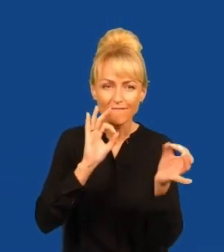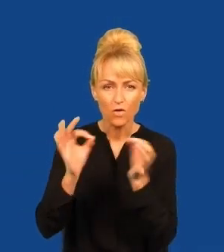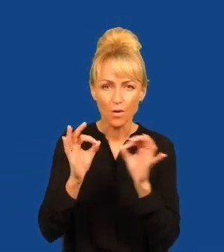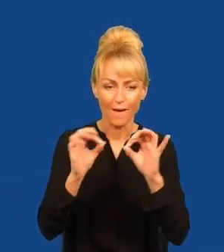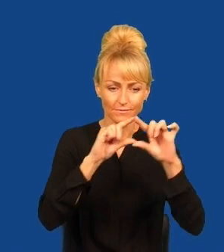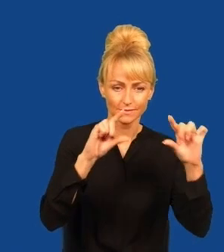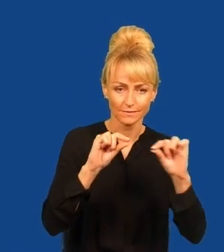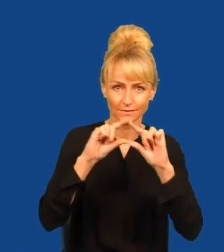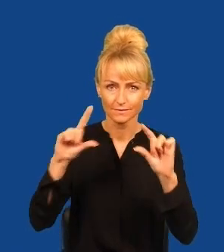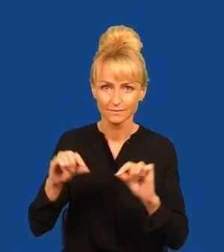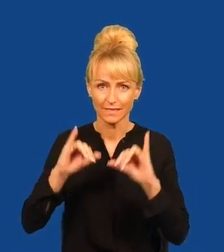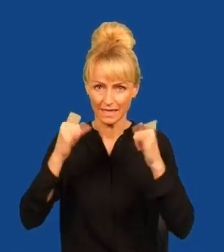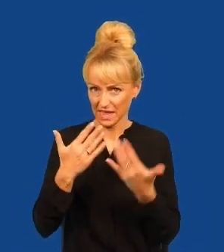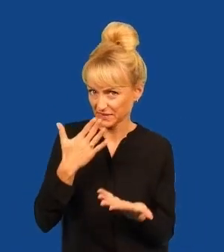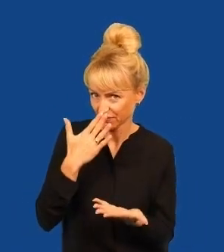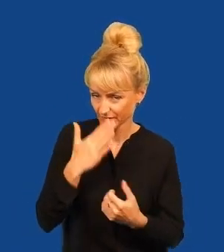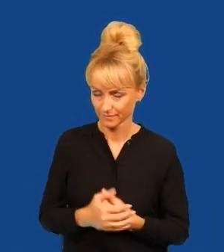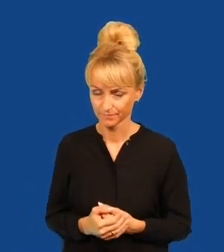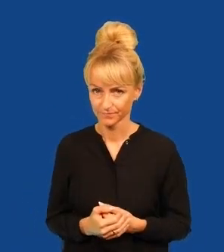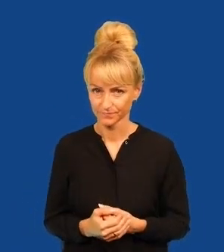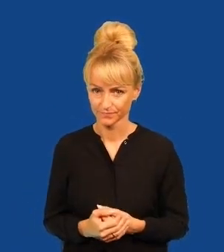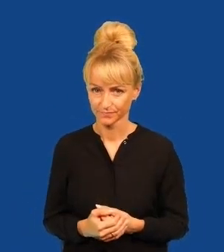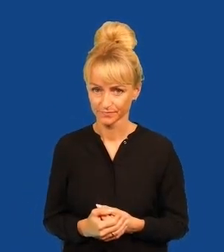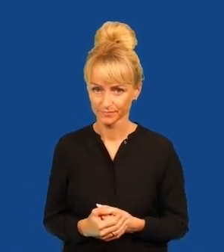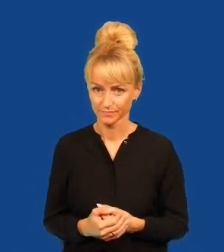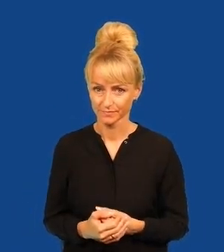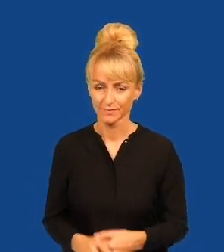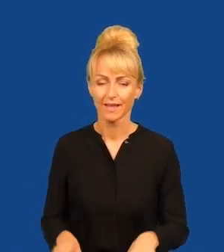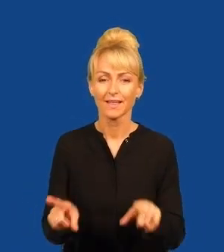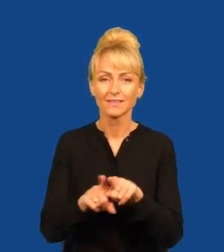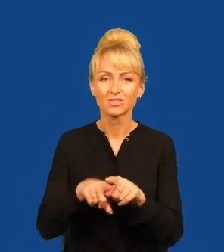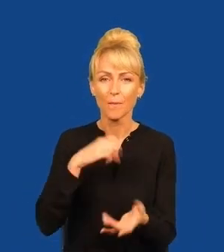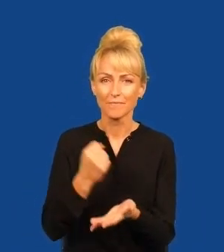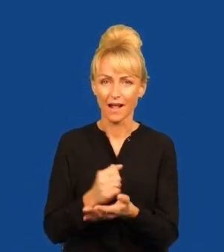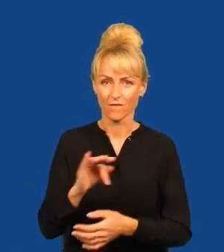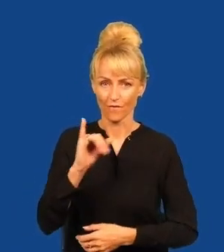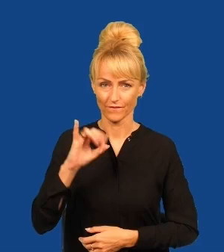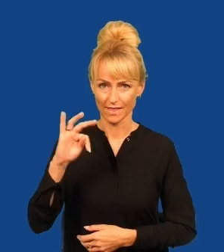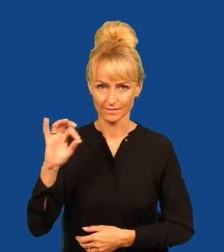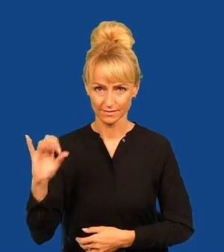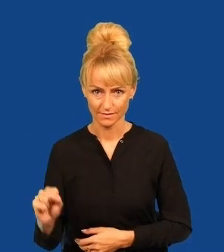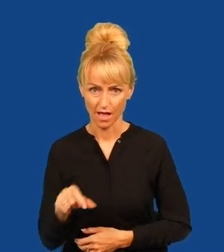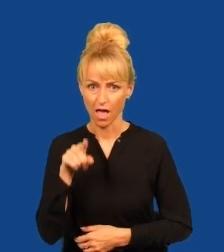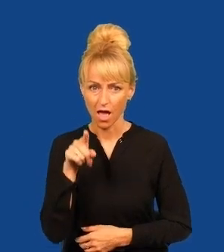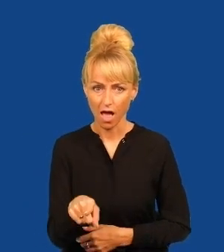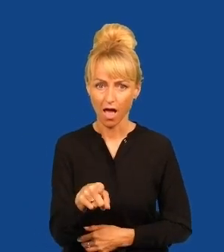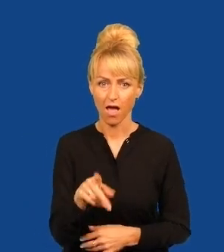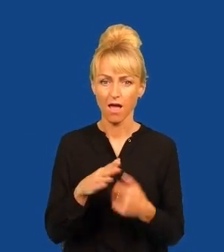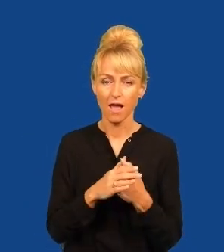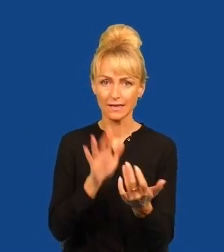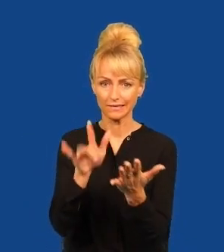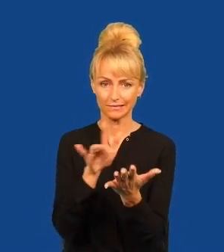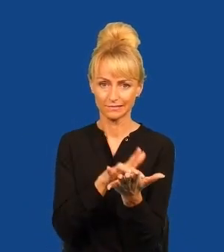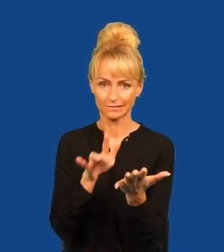przeprojektowaną. Chciałbym jeszcze zwrócić uwagę tutaj na prawo Fitza, które mówi nam o minimalnych obszarach kliknięć. Zobaczcie, jak